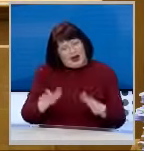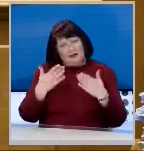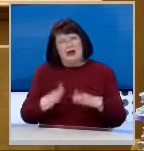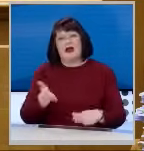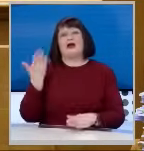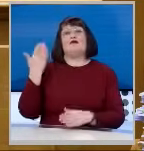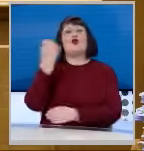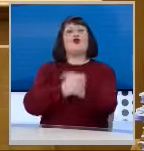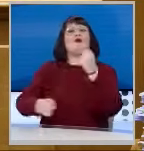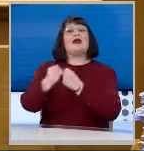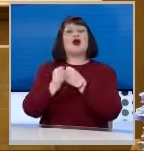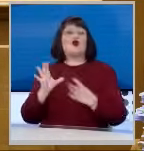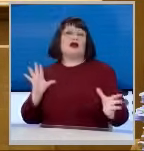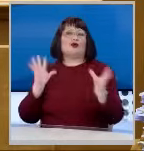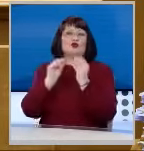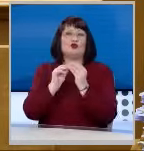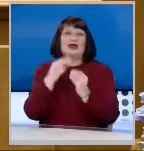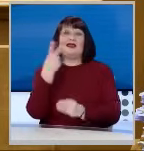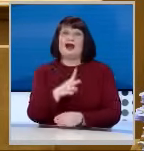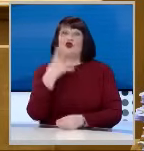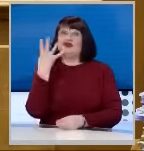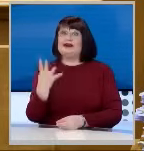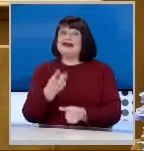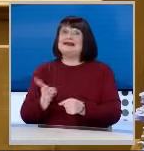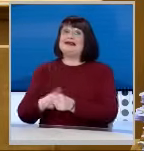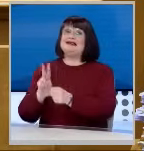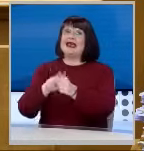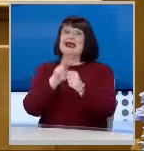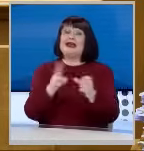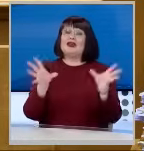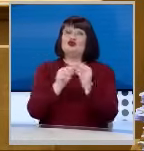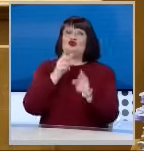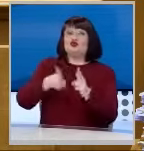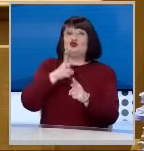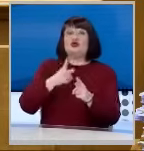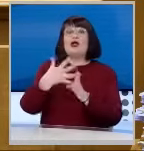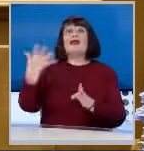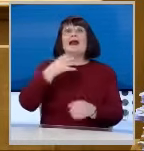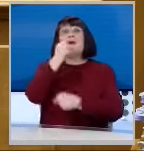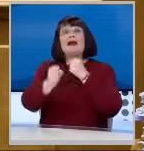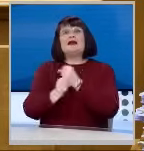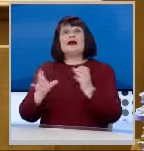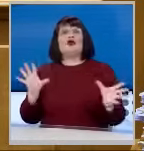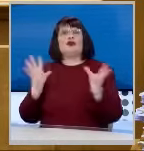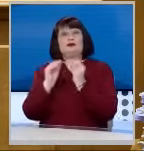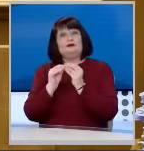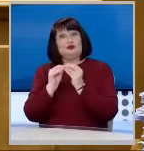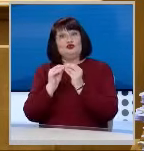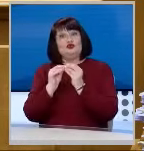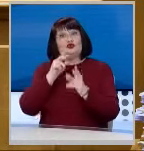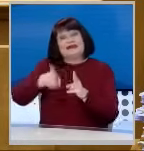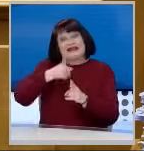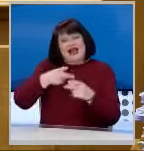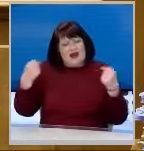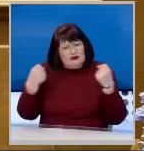προηγούμενα χρόνια 204 νεκ την τελευταία δεκαπενταετία κυρίες και κύριοι